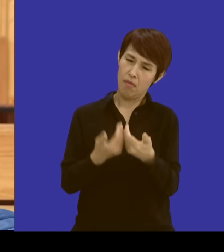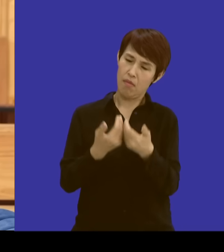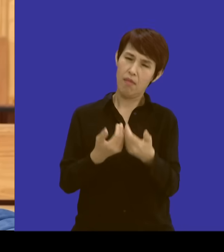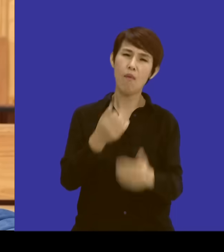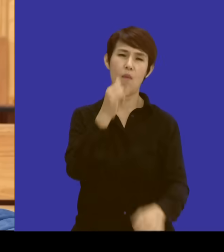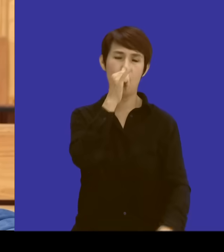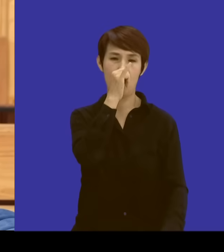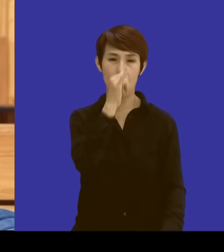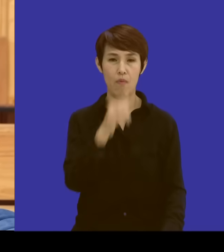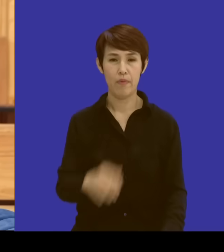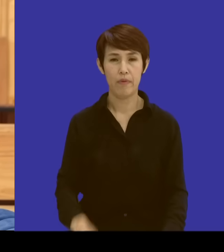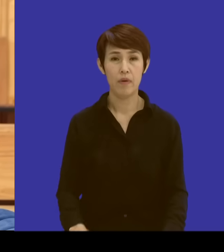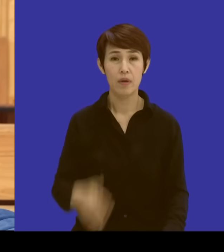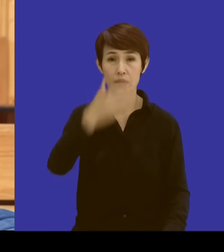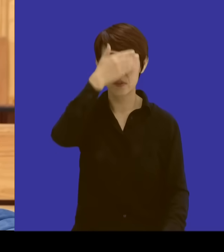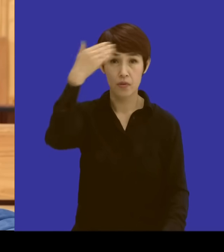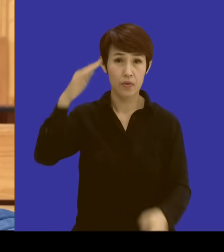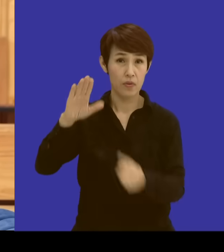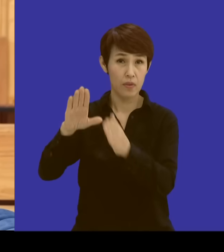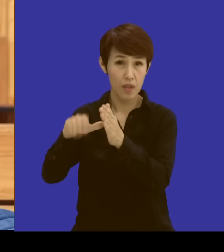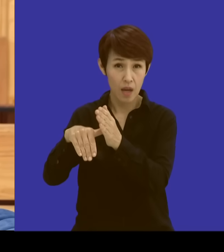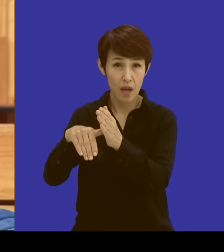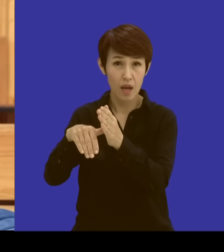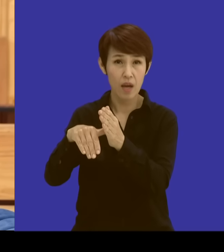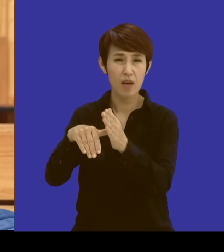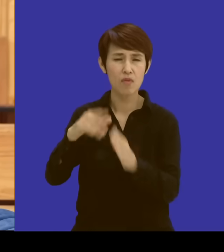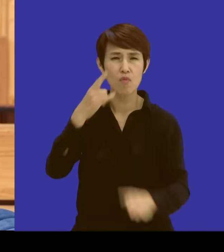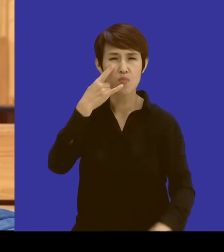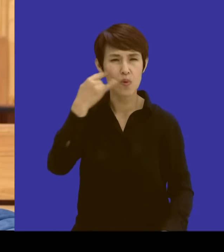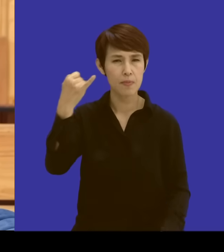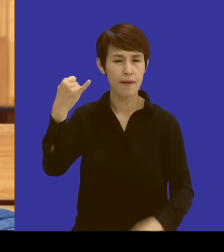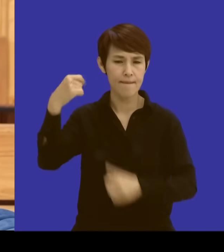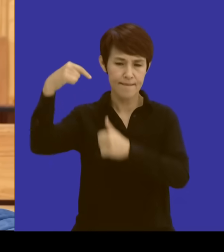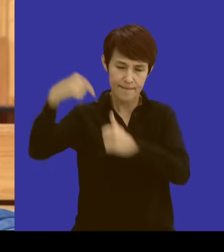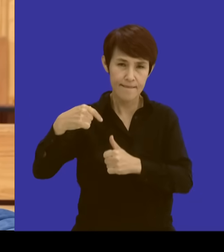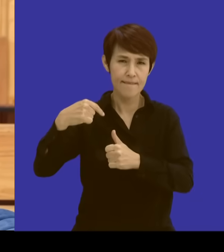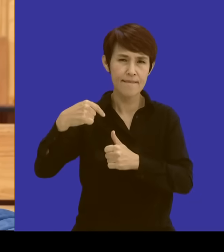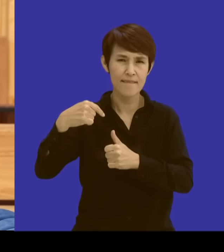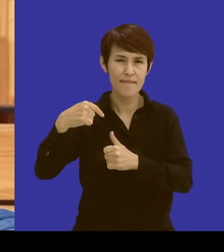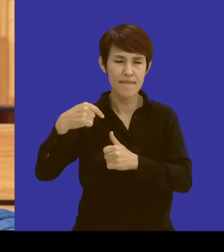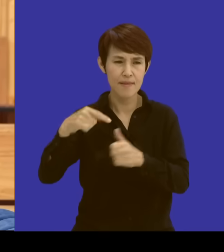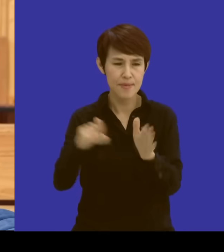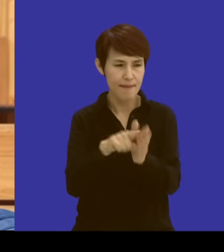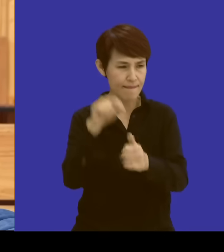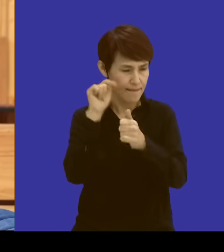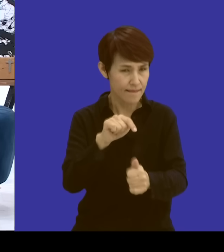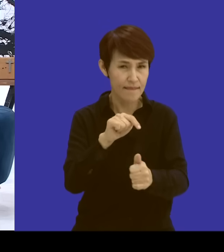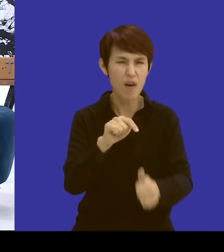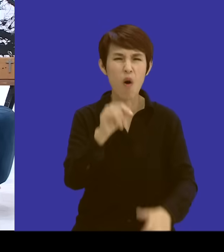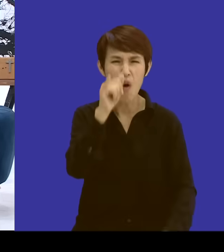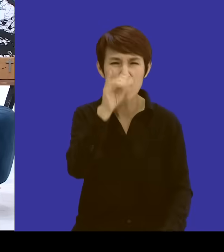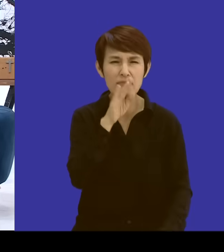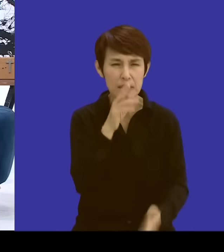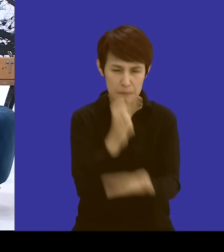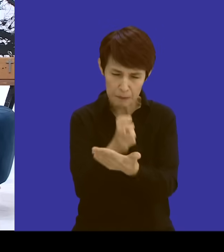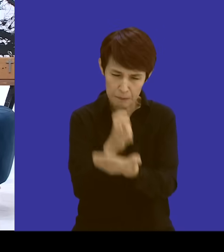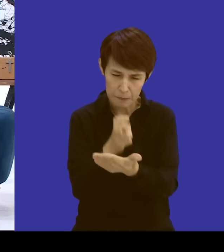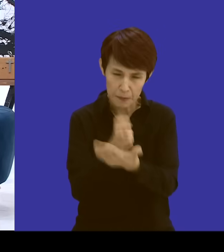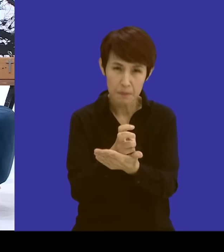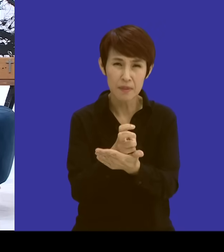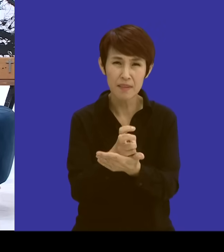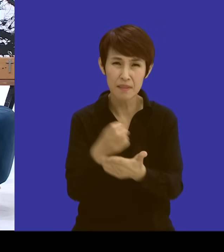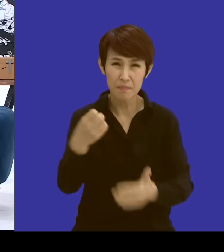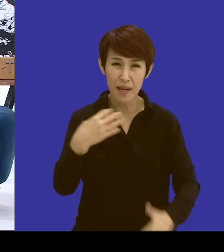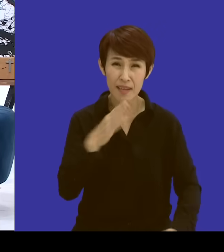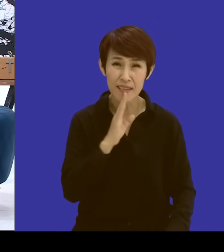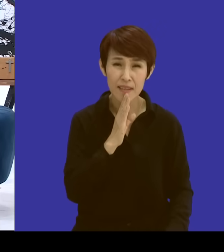그럼 아무래도 이제 청소년 시기에도 네. 그런 어떻게 보면 어머니의 좀 강압적이라는 강압적인 그렇죠. 신앙생활 때문에 네. 굉장히 율법적으로 사셨겠네요. 그렇죠.